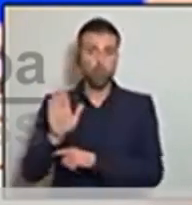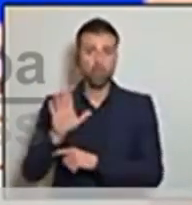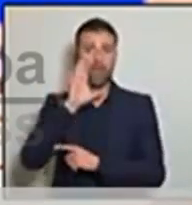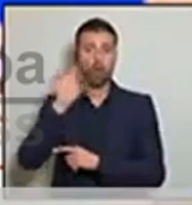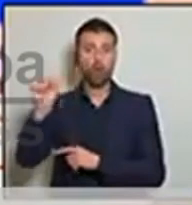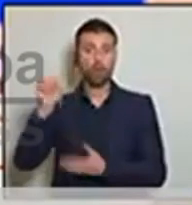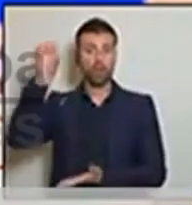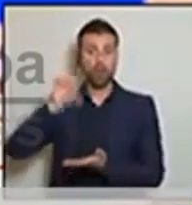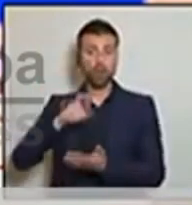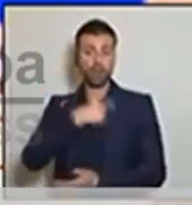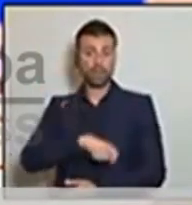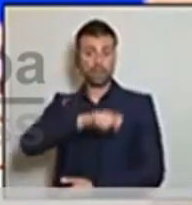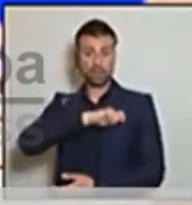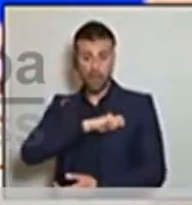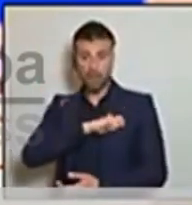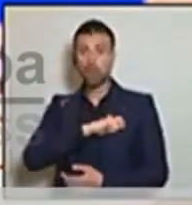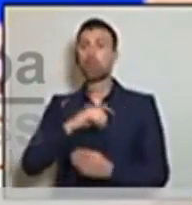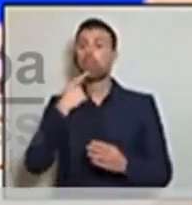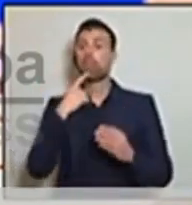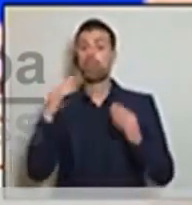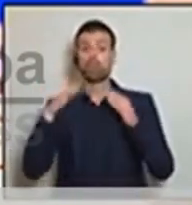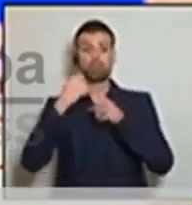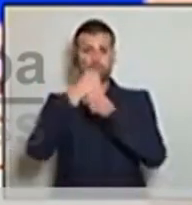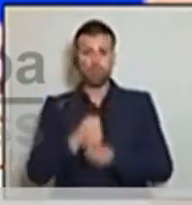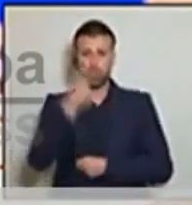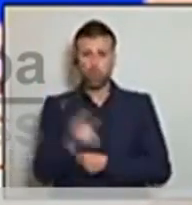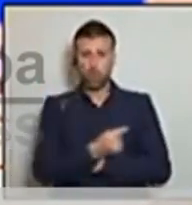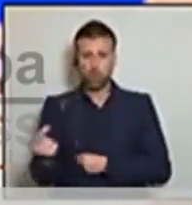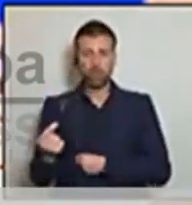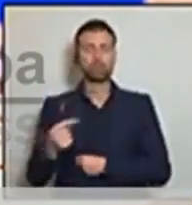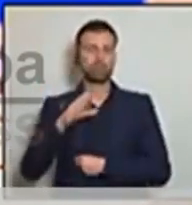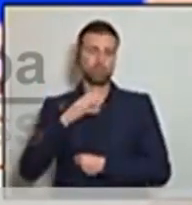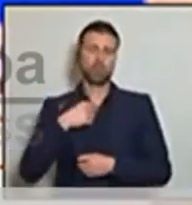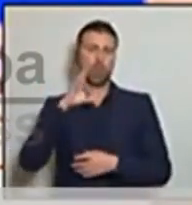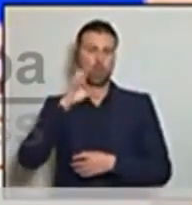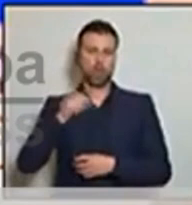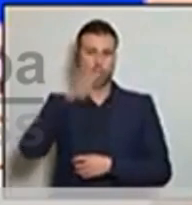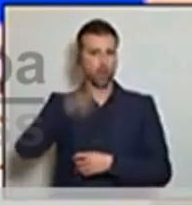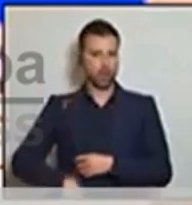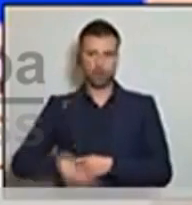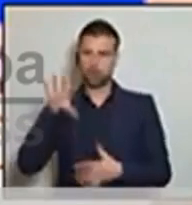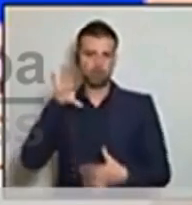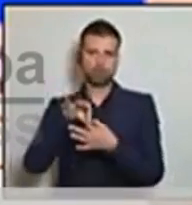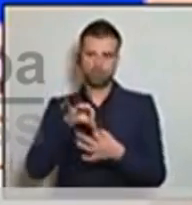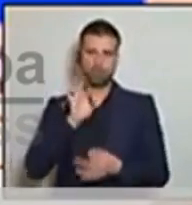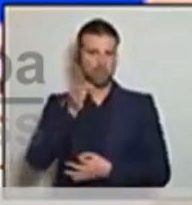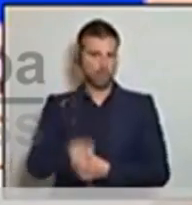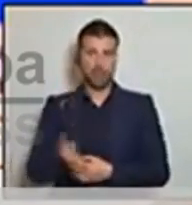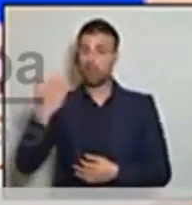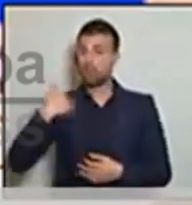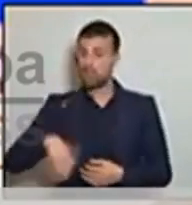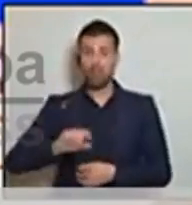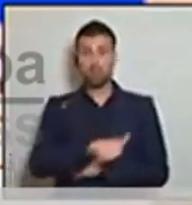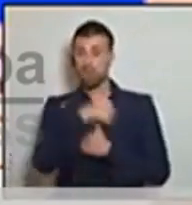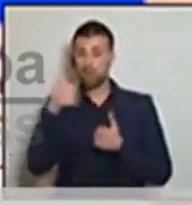govern de Catalunya recolzarà, òbviament, aquesta mesura. De fet, ja des de la primera reunió, des de la primera trobada de presidents, el president Torra doncs, va